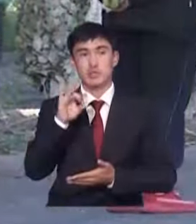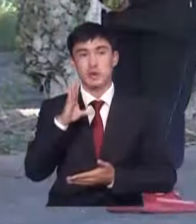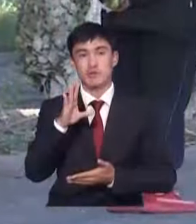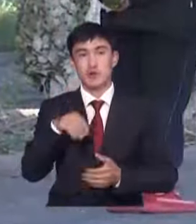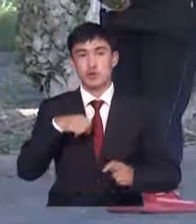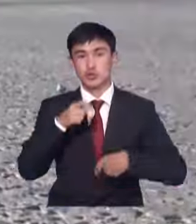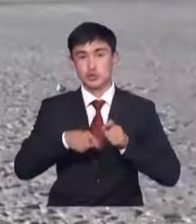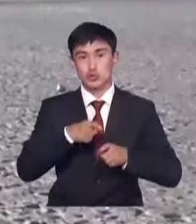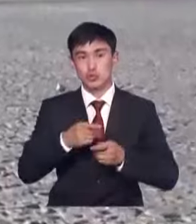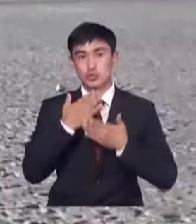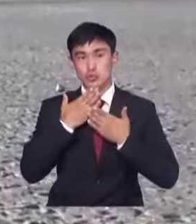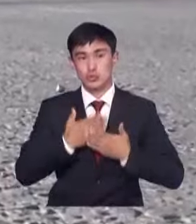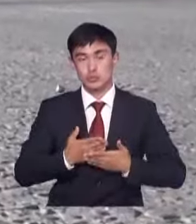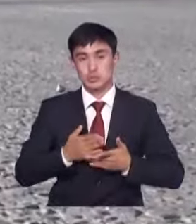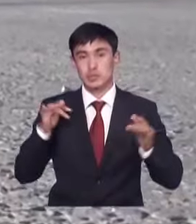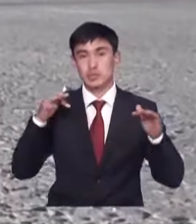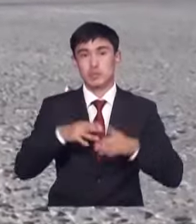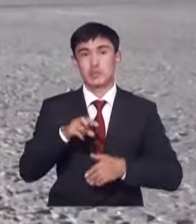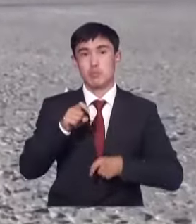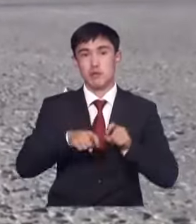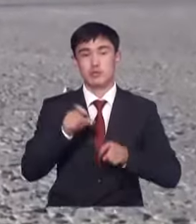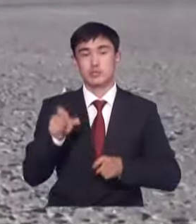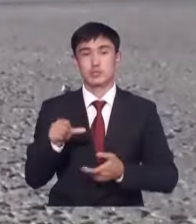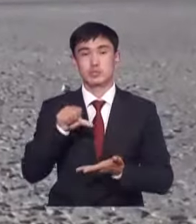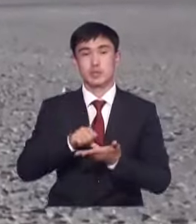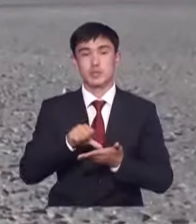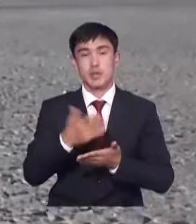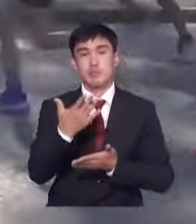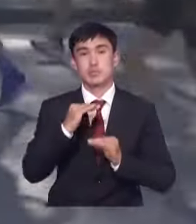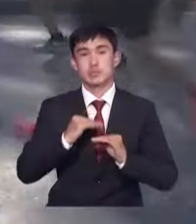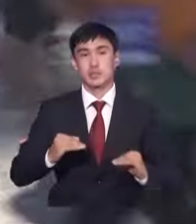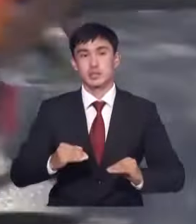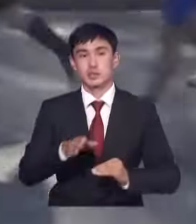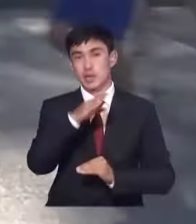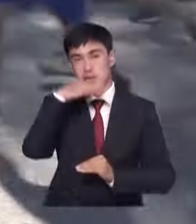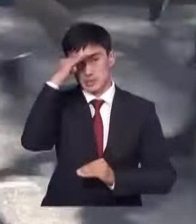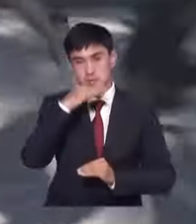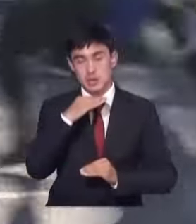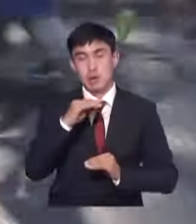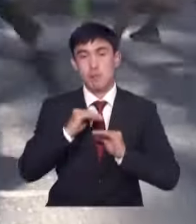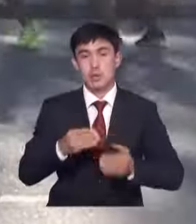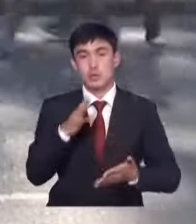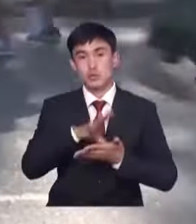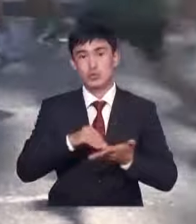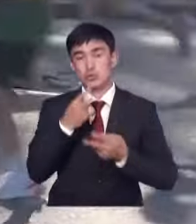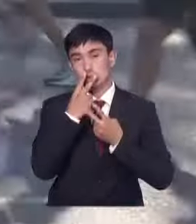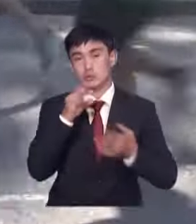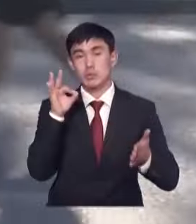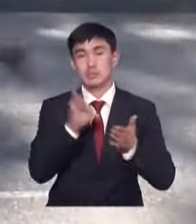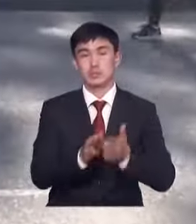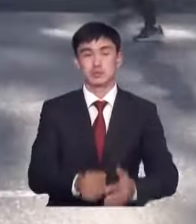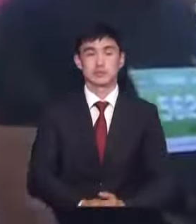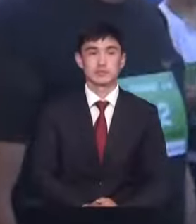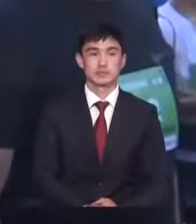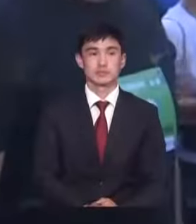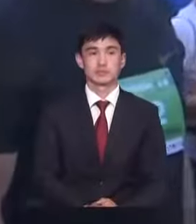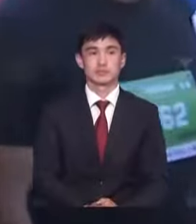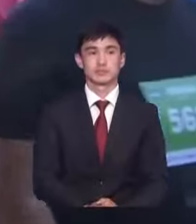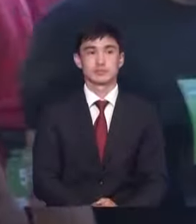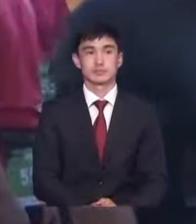жүгіру десе, ішкен асын жерге қоятын марафоншылардың бірі. Бес баланың әкесі балаларына үлгі көрсетуді мақсат тұтқан.